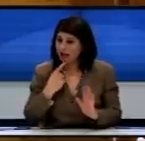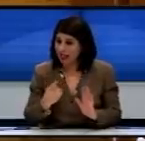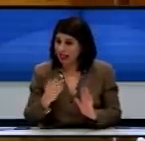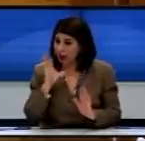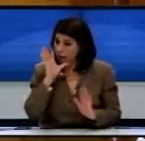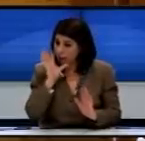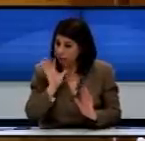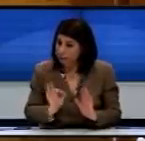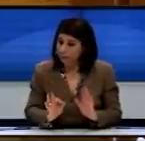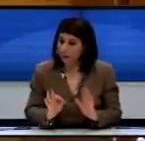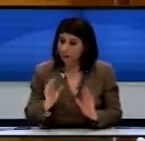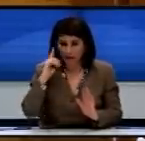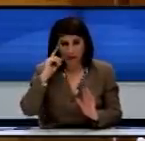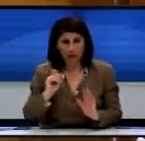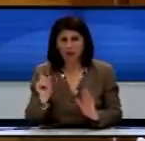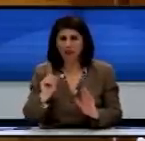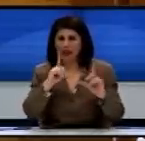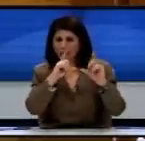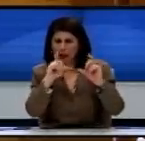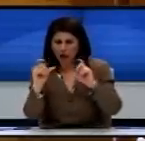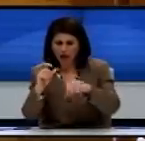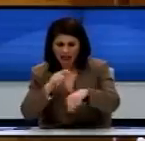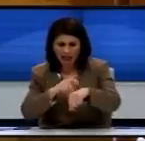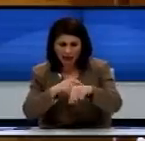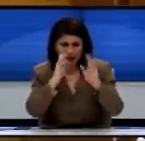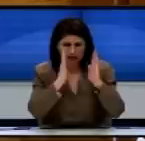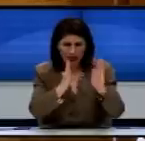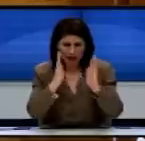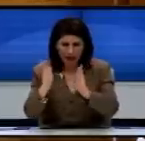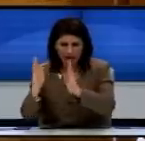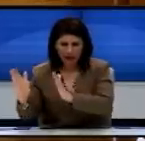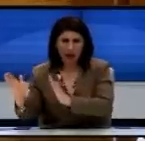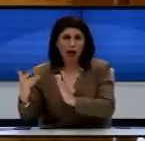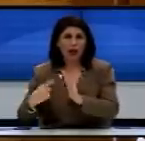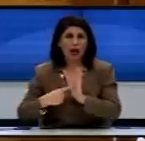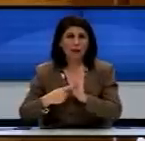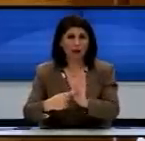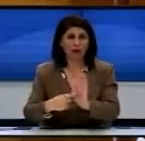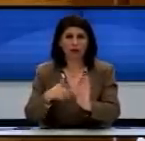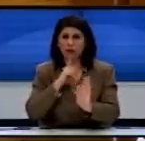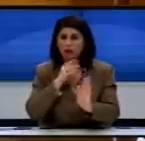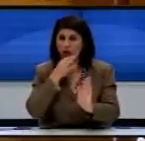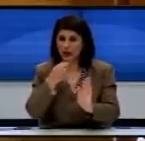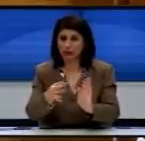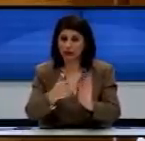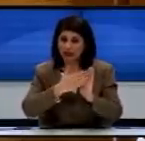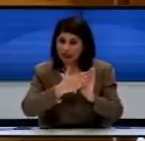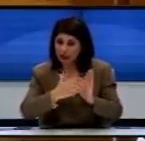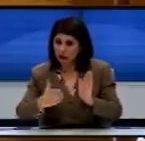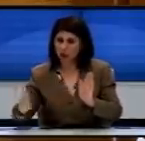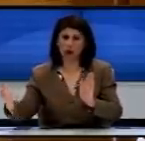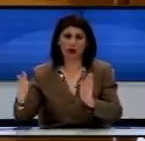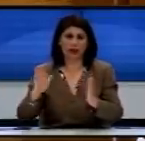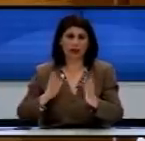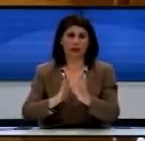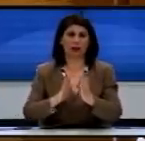δεδομένα, τα οποία δεν είναι φωτογραφίες της στιγμής, αλλά αποτυπώνουν, όπως σας είπα, τη συνολική αντιμετώπιση